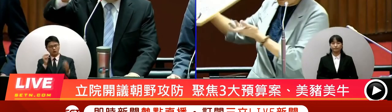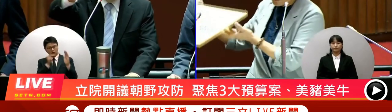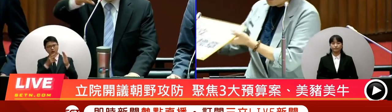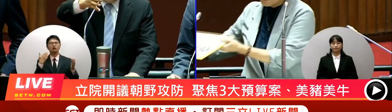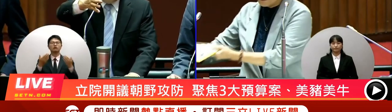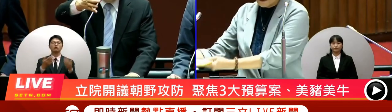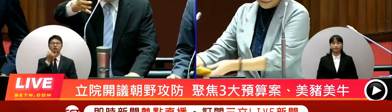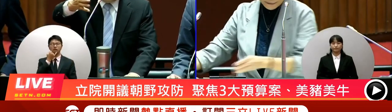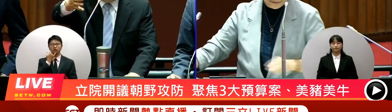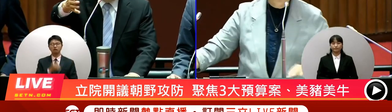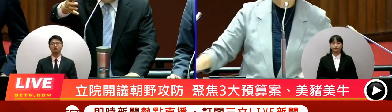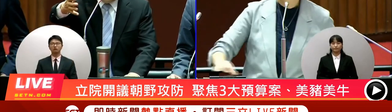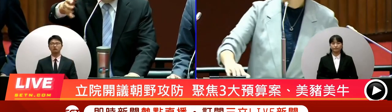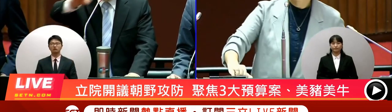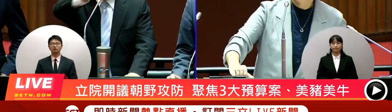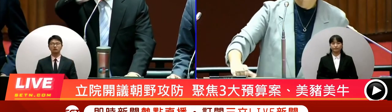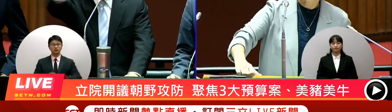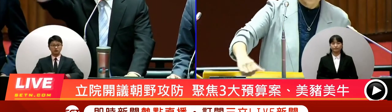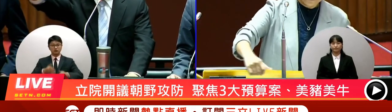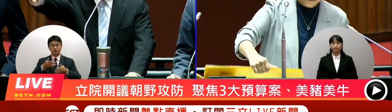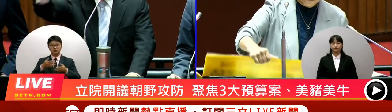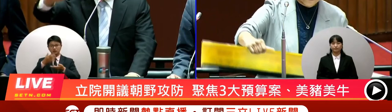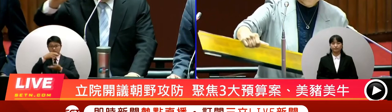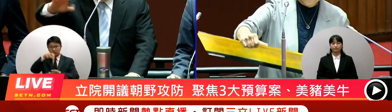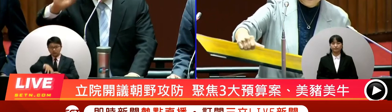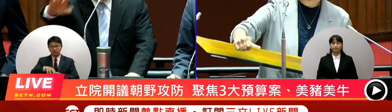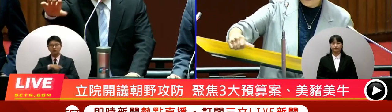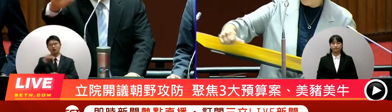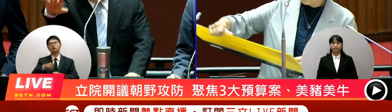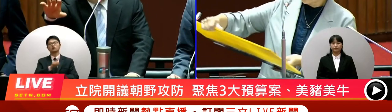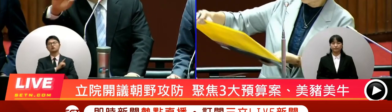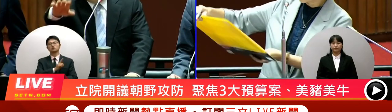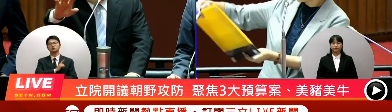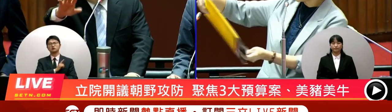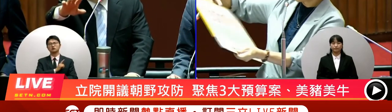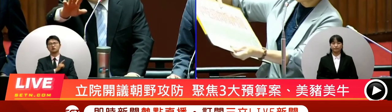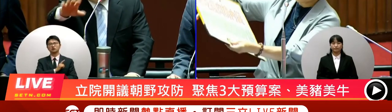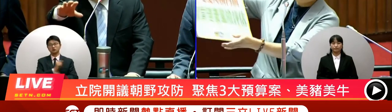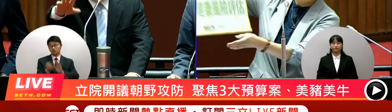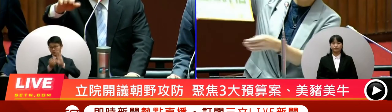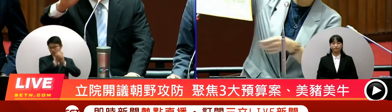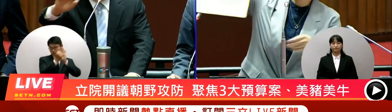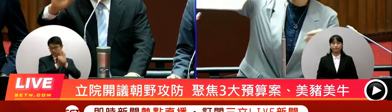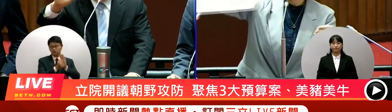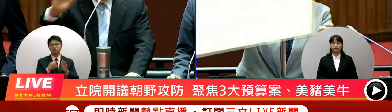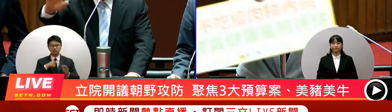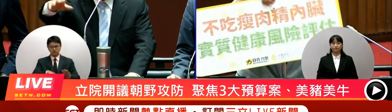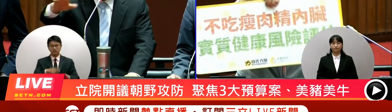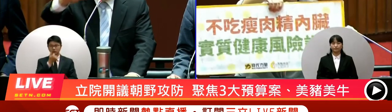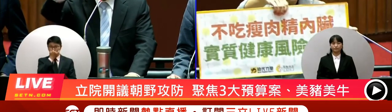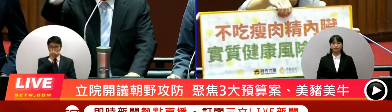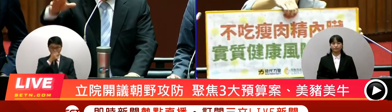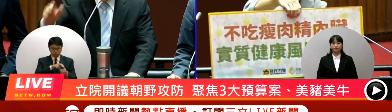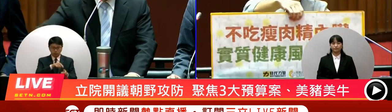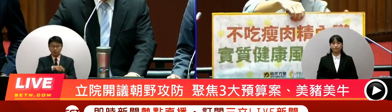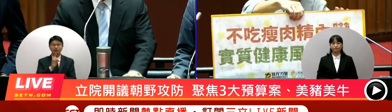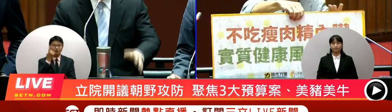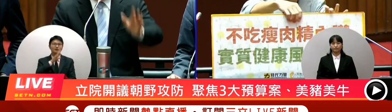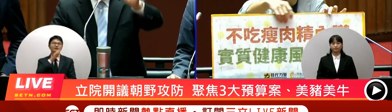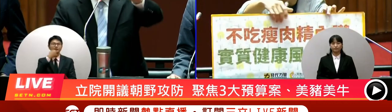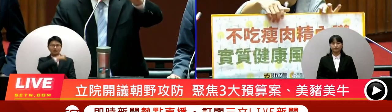他现在我们看到很多餐厅，他会标出我们用台湾猪。或者我们用什么消费